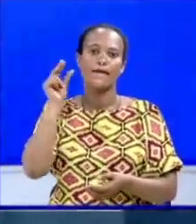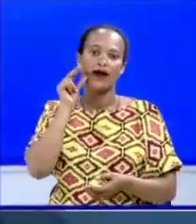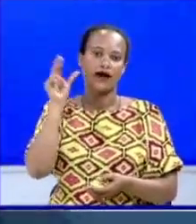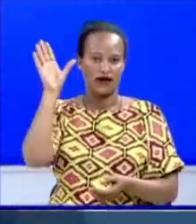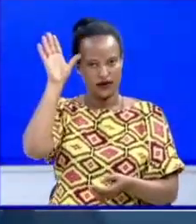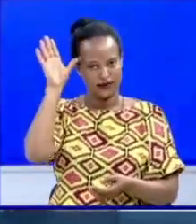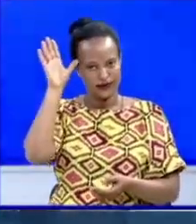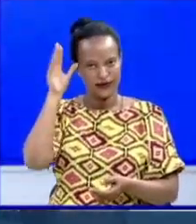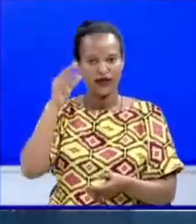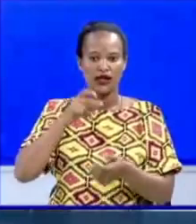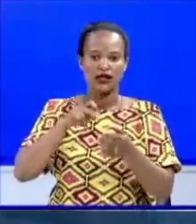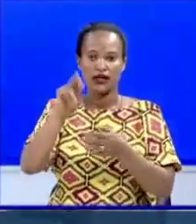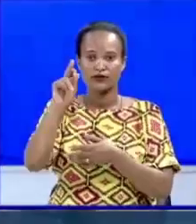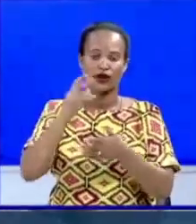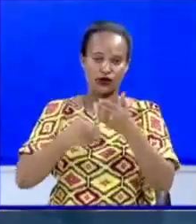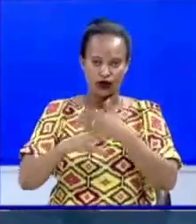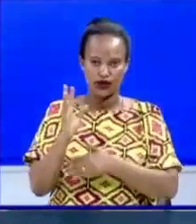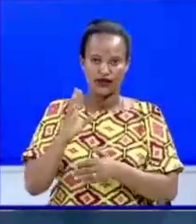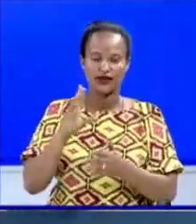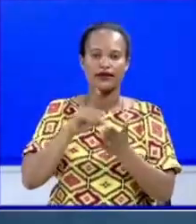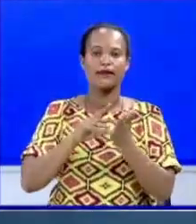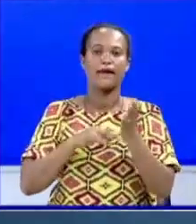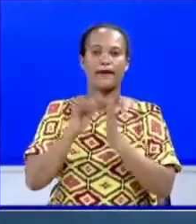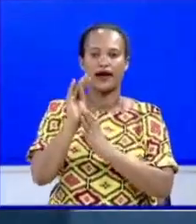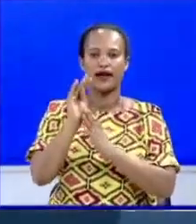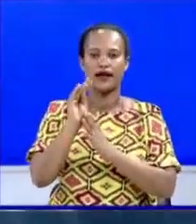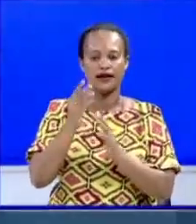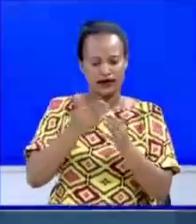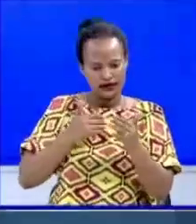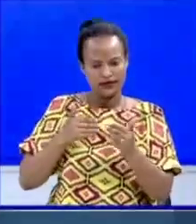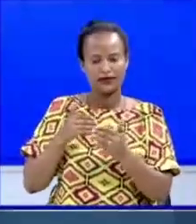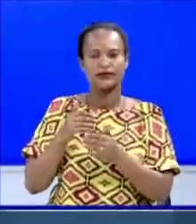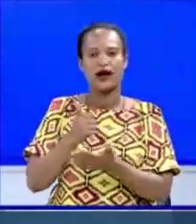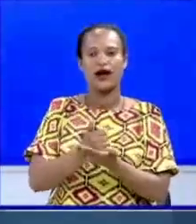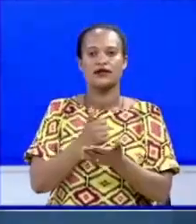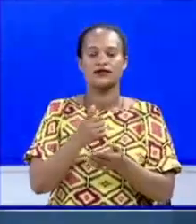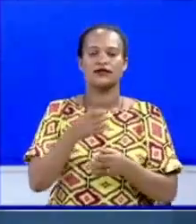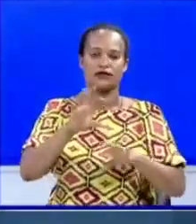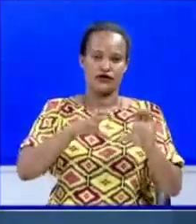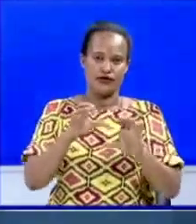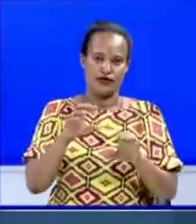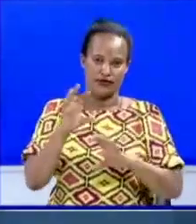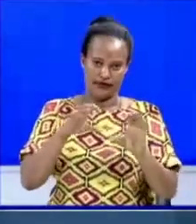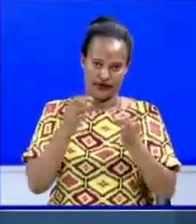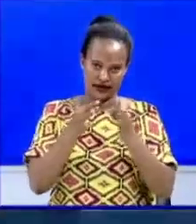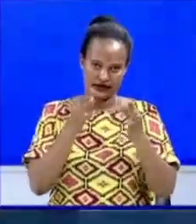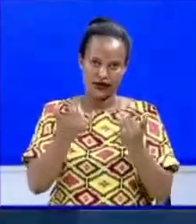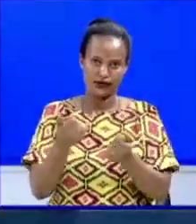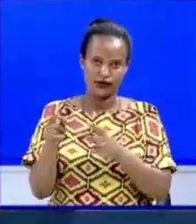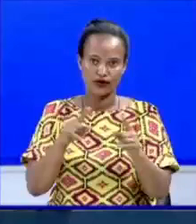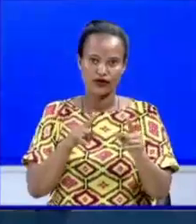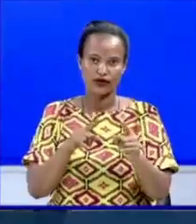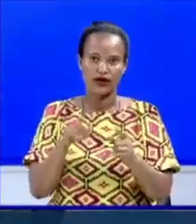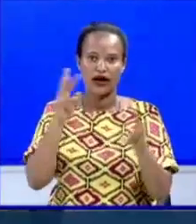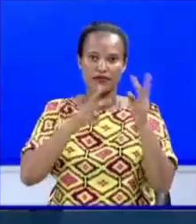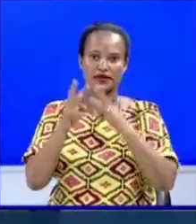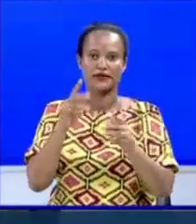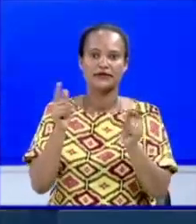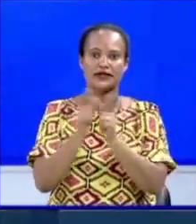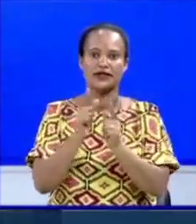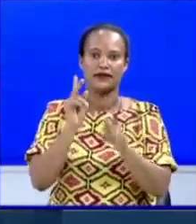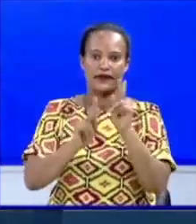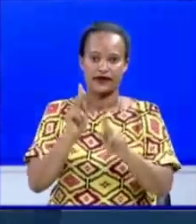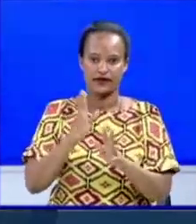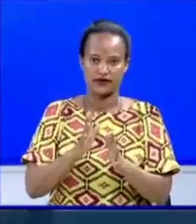ገብሩን ዲያስፖራ ተወለድቲ ከተማ መቐለ ቅድም ክብል ብርክስ ዝበሉ ሓገዛት ምግባሮም ብምግላጽ ከምኡ እውን ኣብ ፀገም ዝርከብ